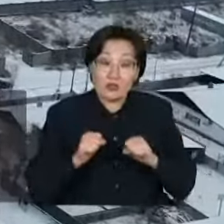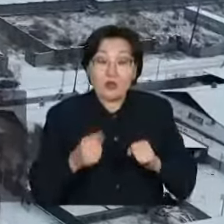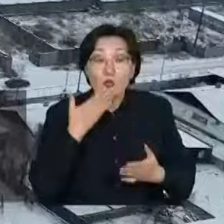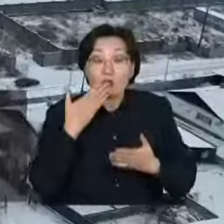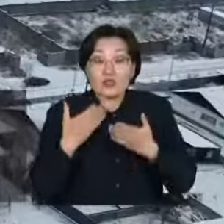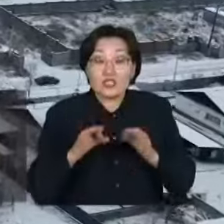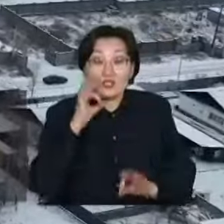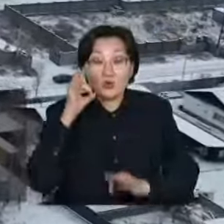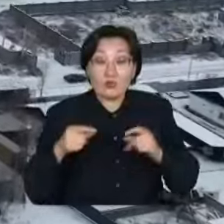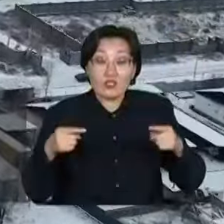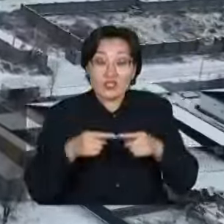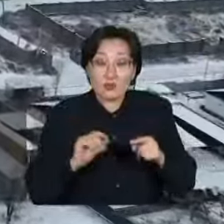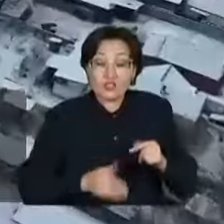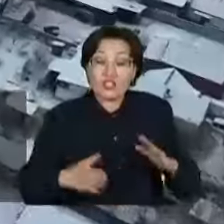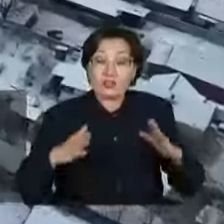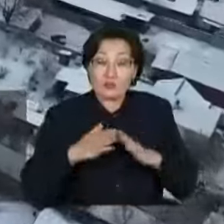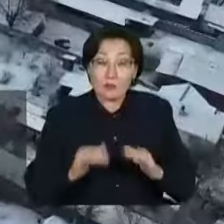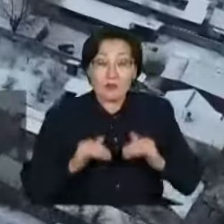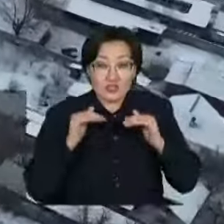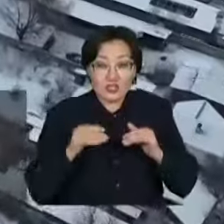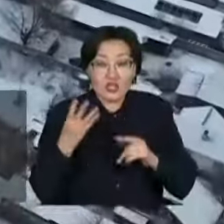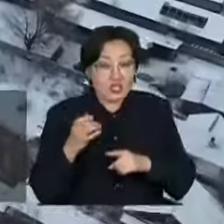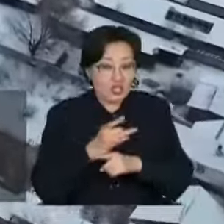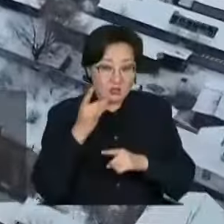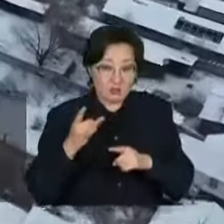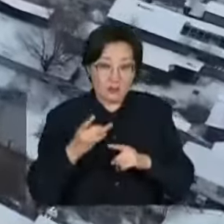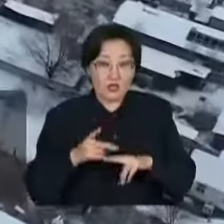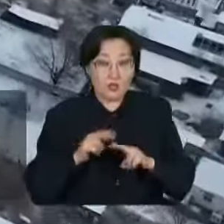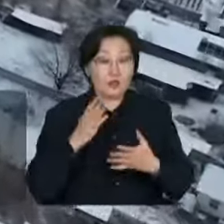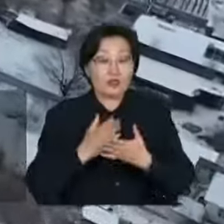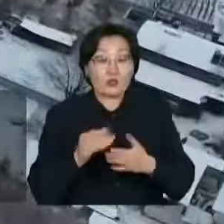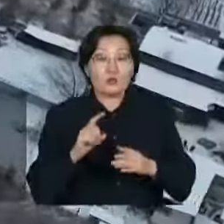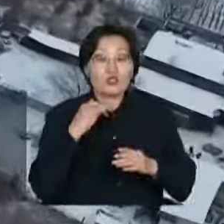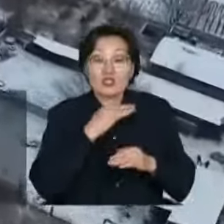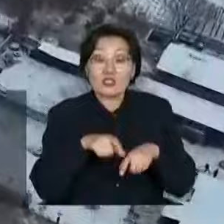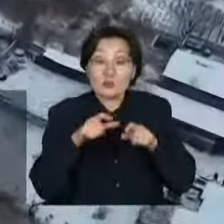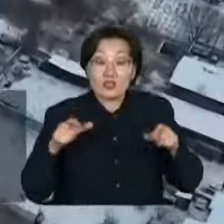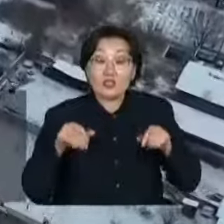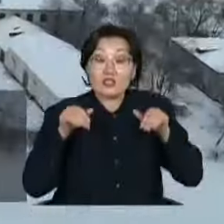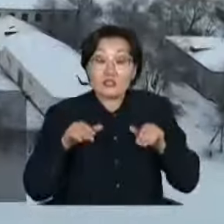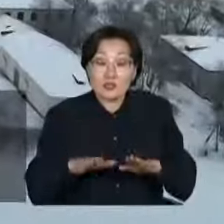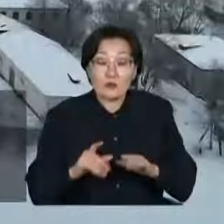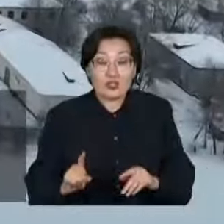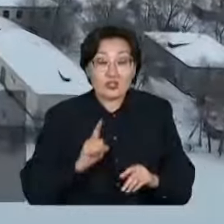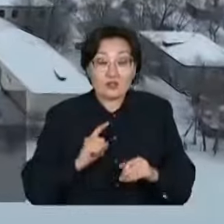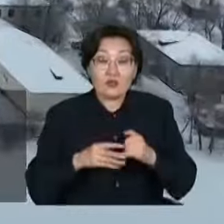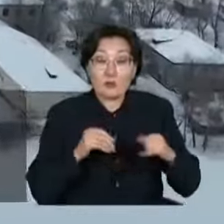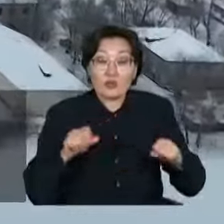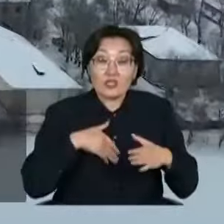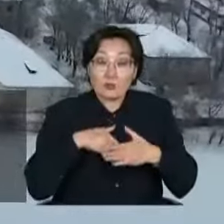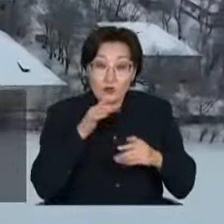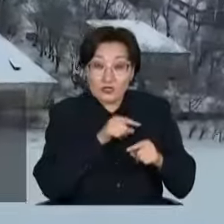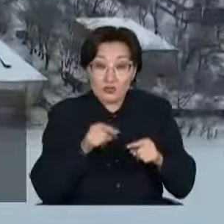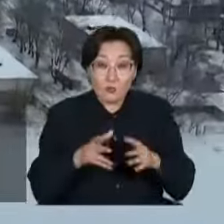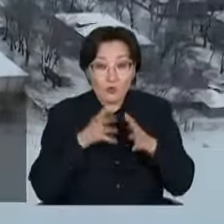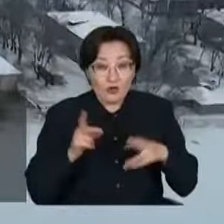на суточную аренду частных домов повысился в 4 раза. Это значит, что многие жители решили переждать сейсмоактивный период в